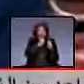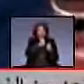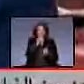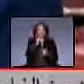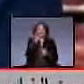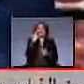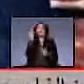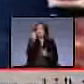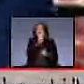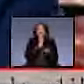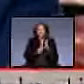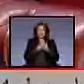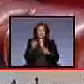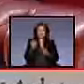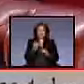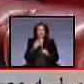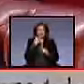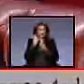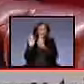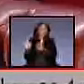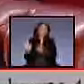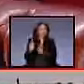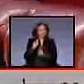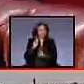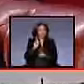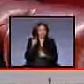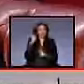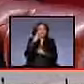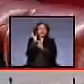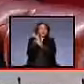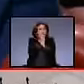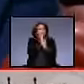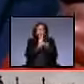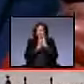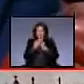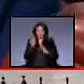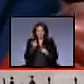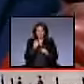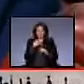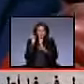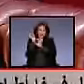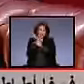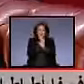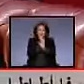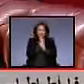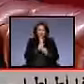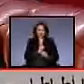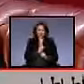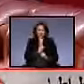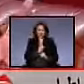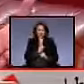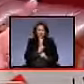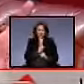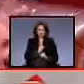كده مرضى الله اعلم. لا لا اعوذ بالله، لكن رحته صورت فيه دخلته من جوه. حاجه يعني